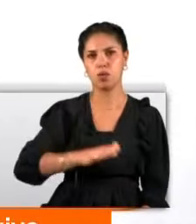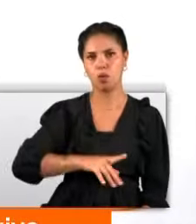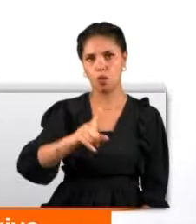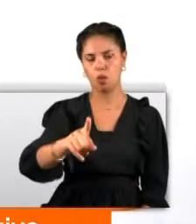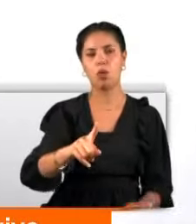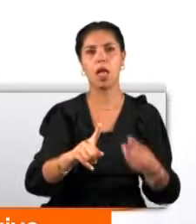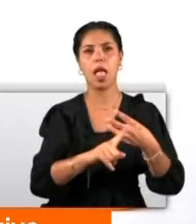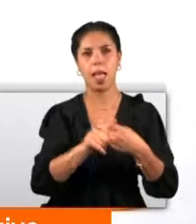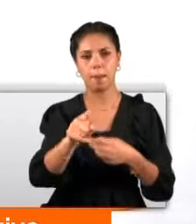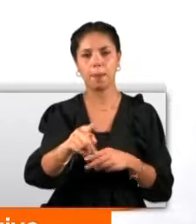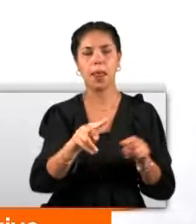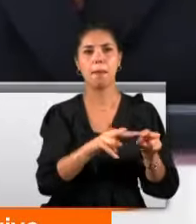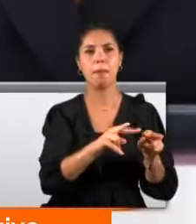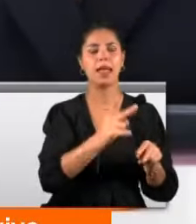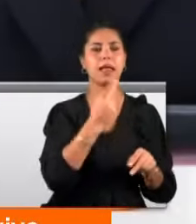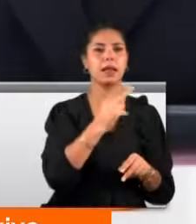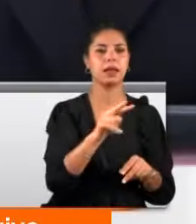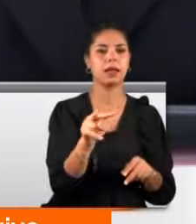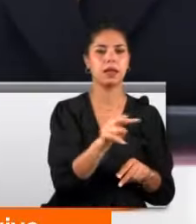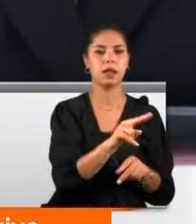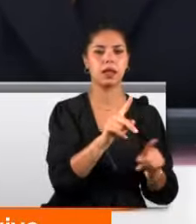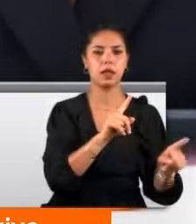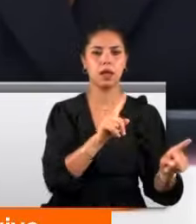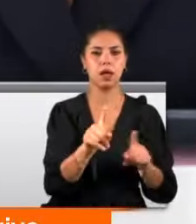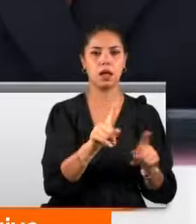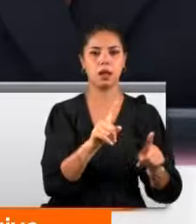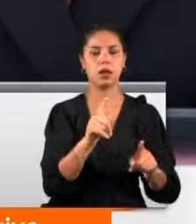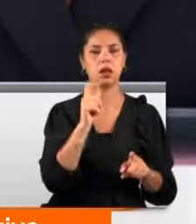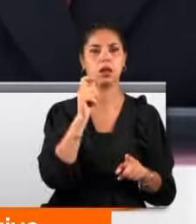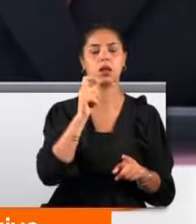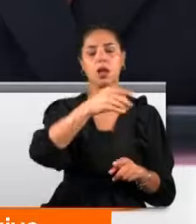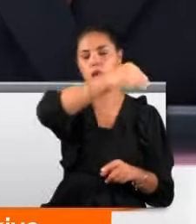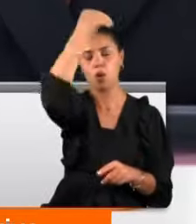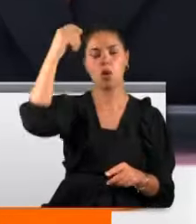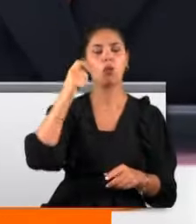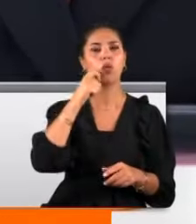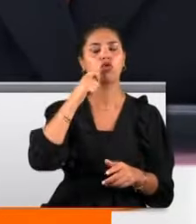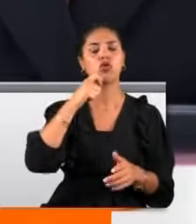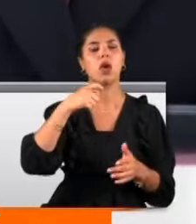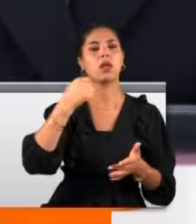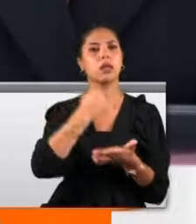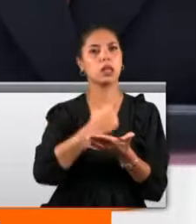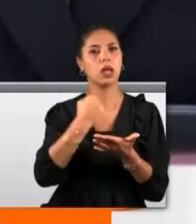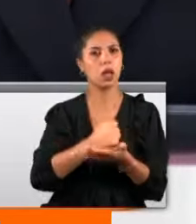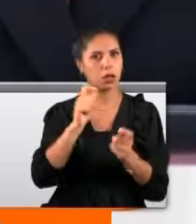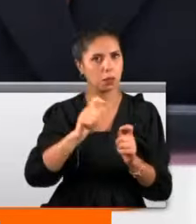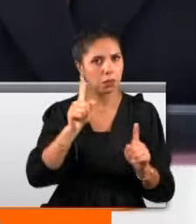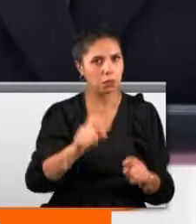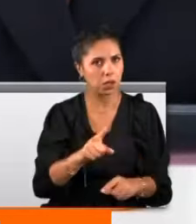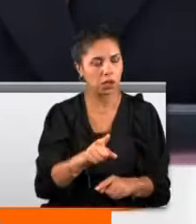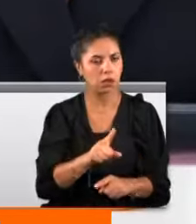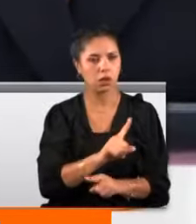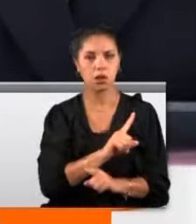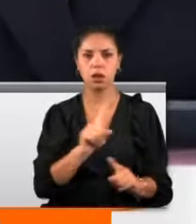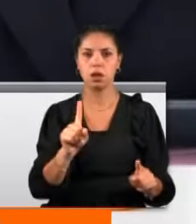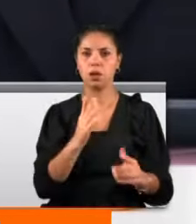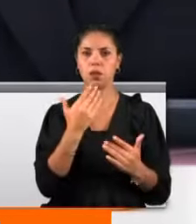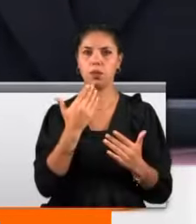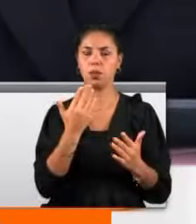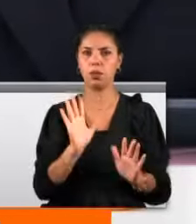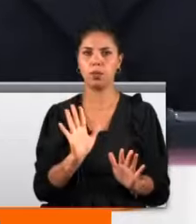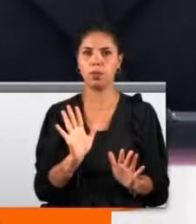ile bu Medine arasında bir dini nikah kıyıldı mı? Böyle bir şey söz konusu olamaz. Yok, hayır. Hayır olamaz böyle hayır, bir şey.